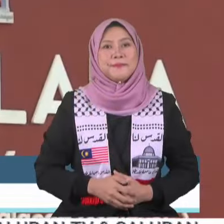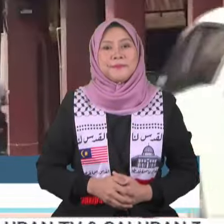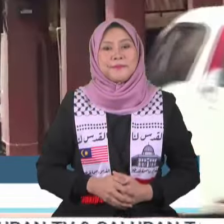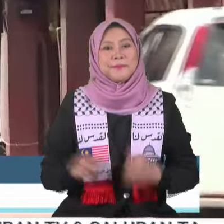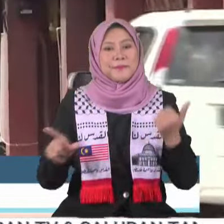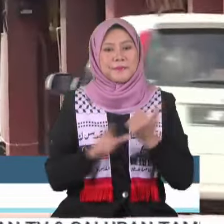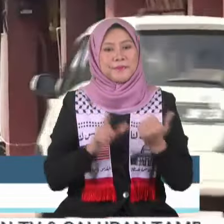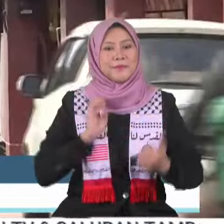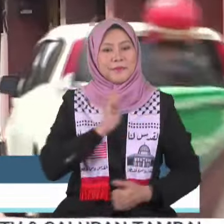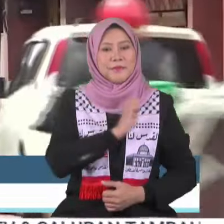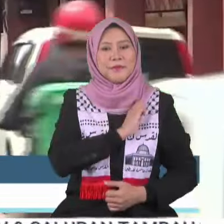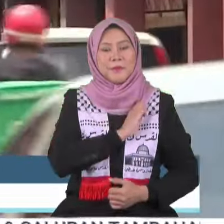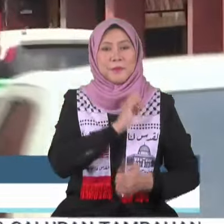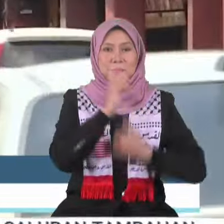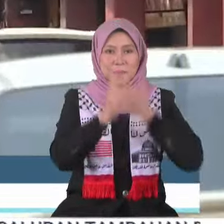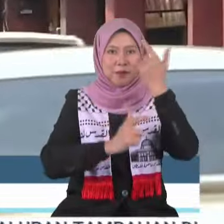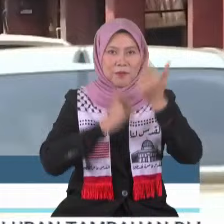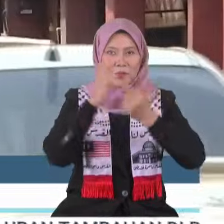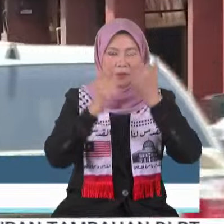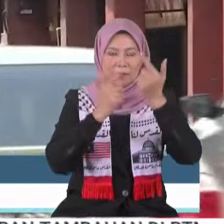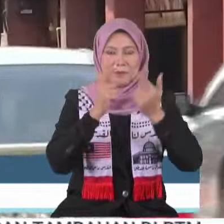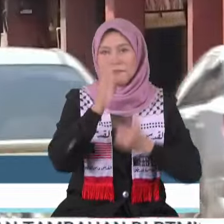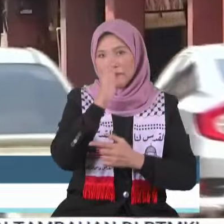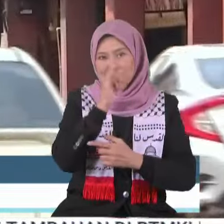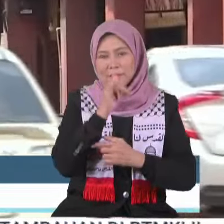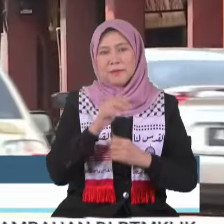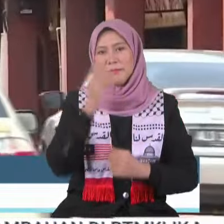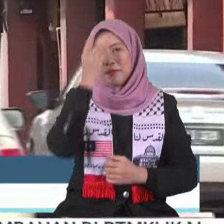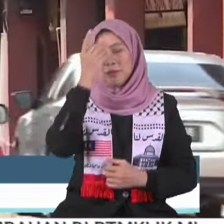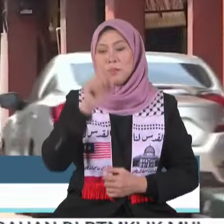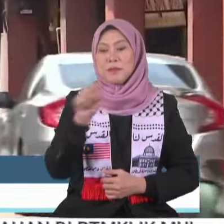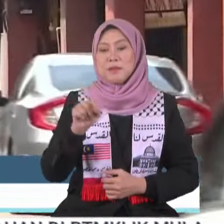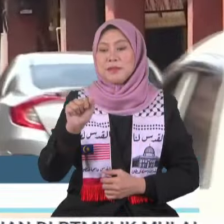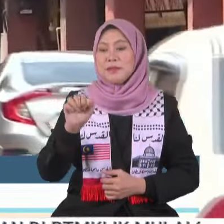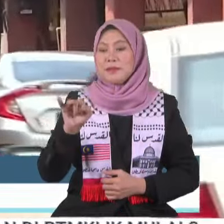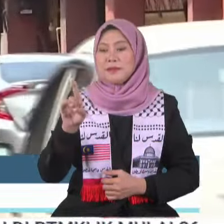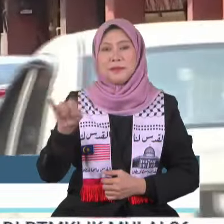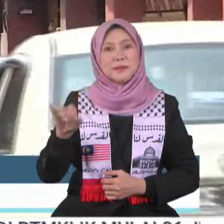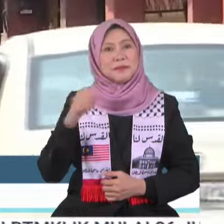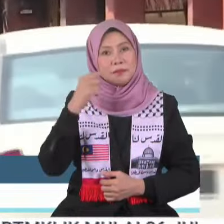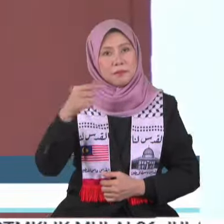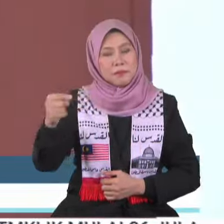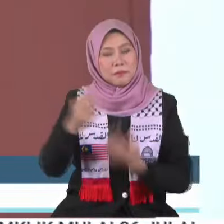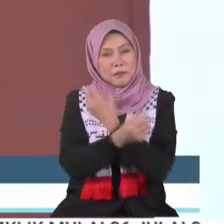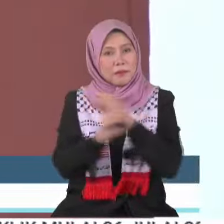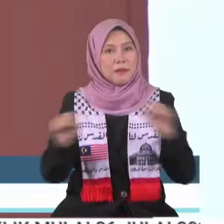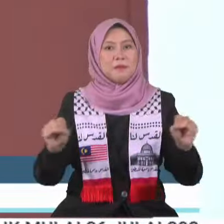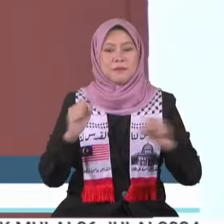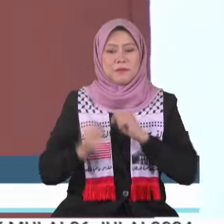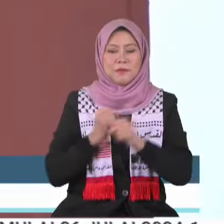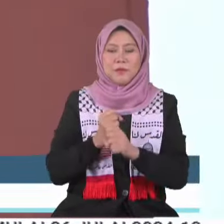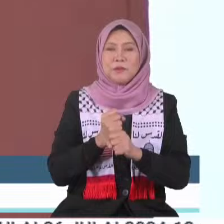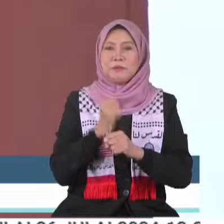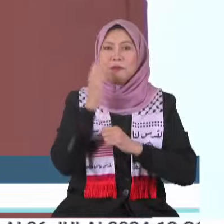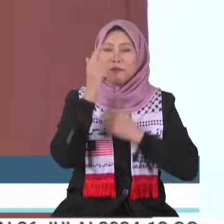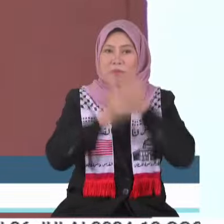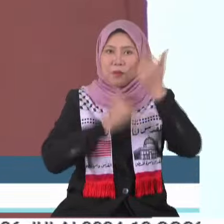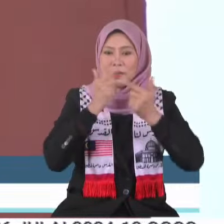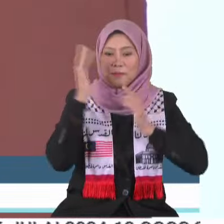Timbalan Exco Pelancongan Warisan Seni dan Budaya Melaka, Dato' Zaidi Atam berkata, seterusnya persediaan untuk Tahun Melawat